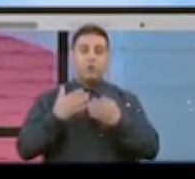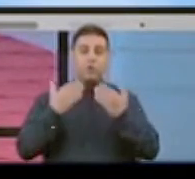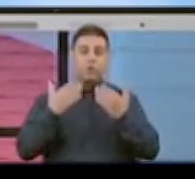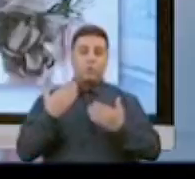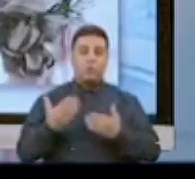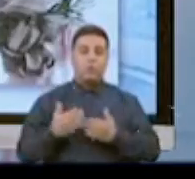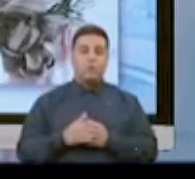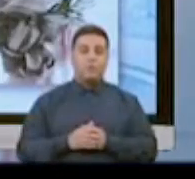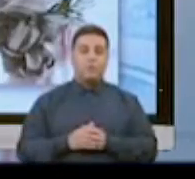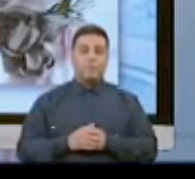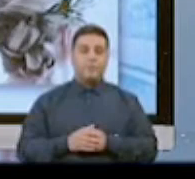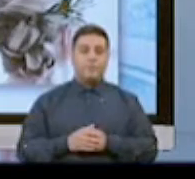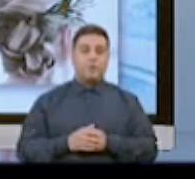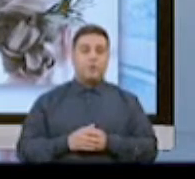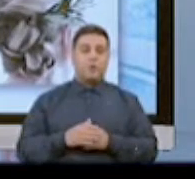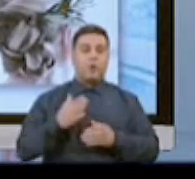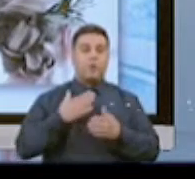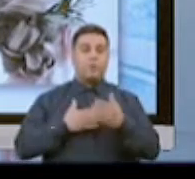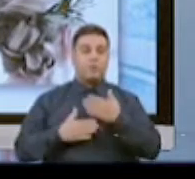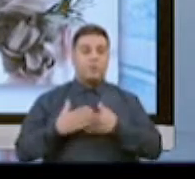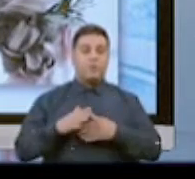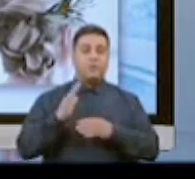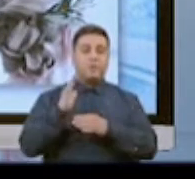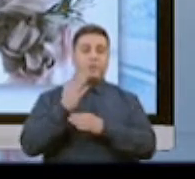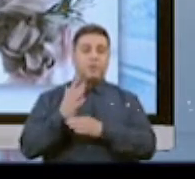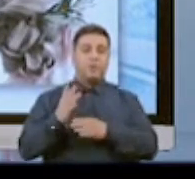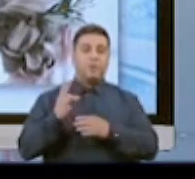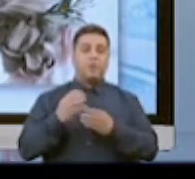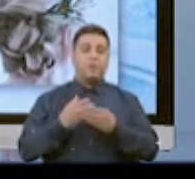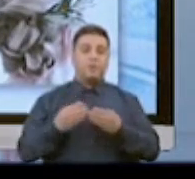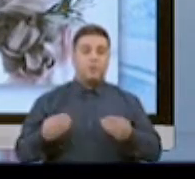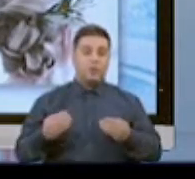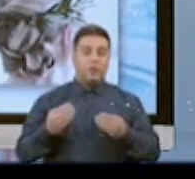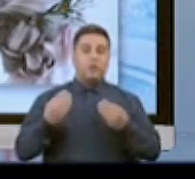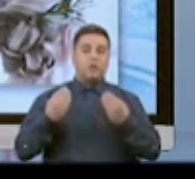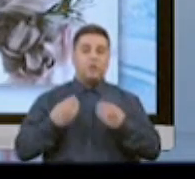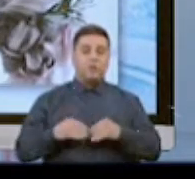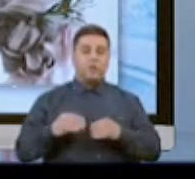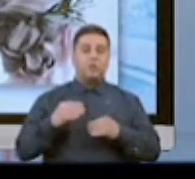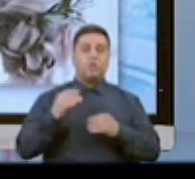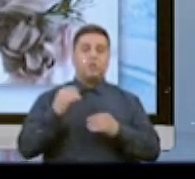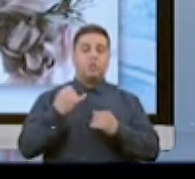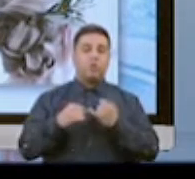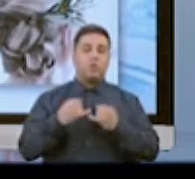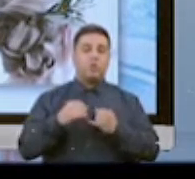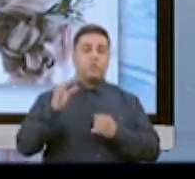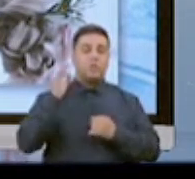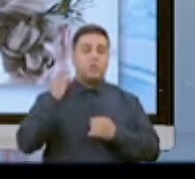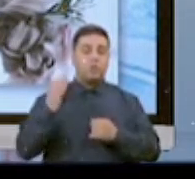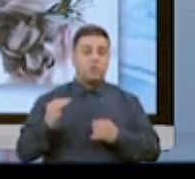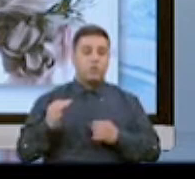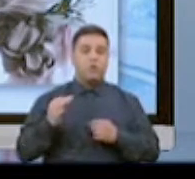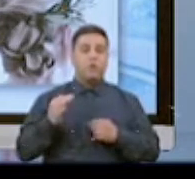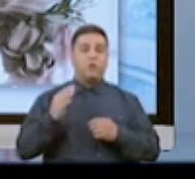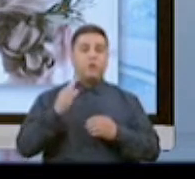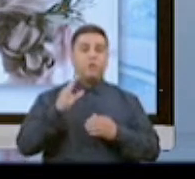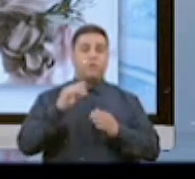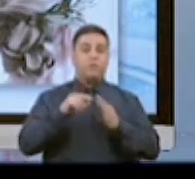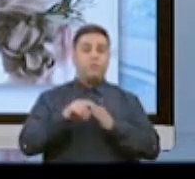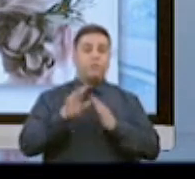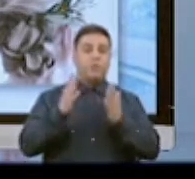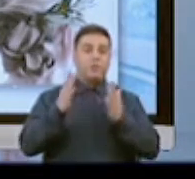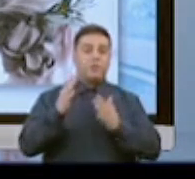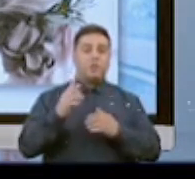Плакучая ива. Обрадовалось дерево весне, надела мохнатые желтые сережки, выпустила гладкие